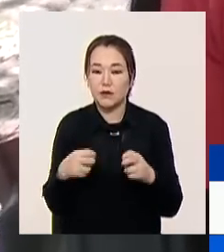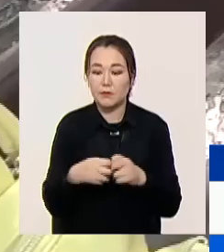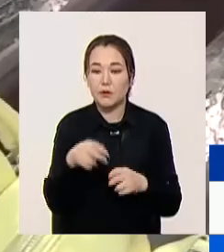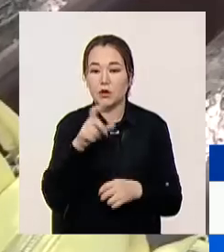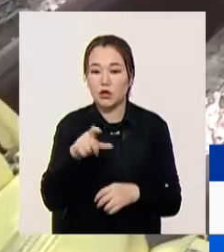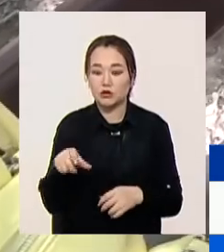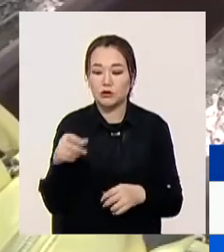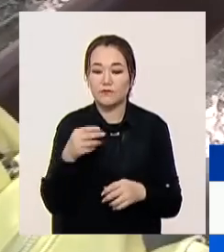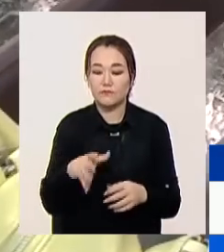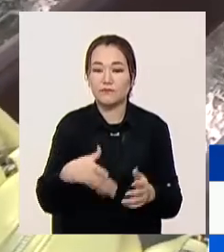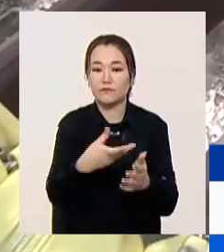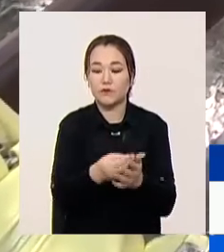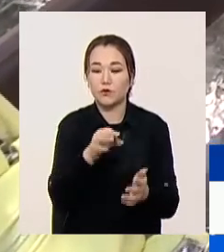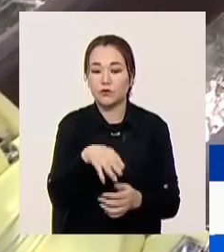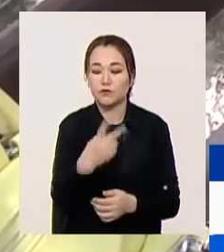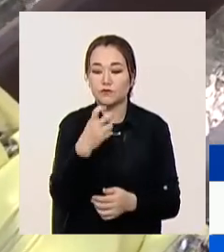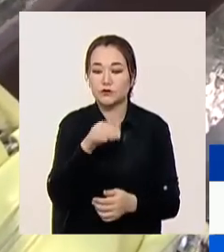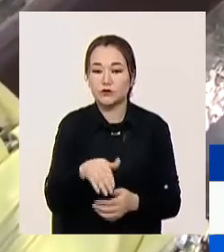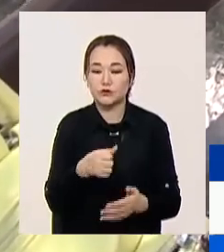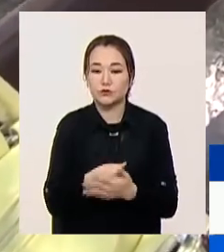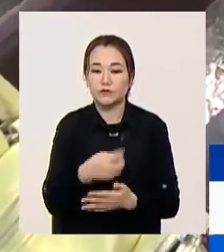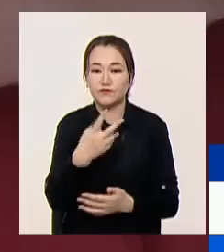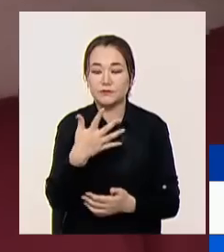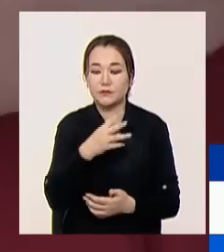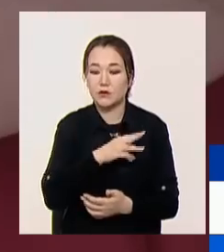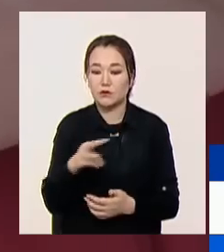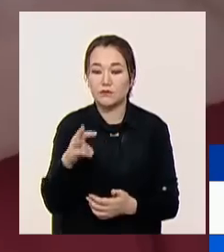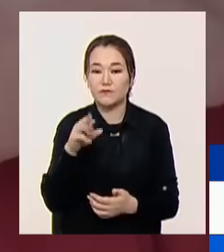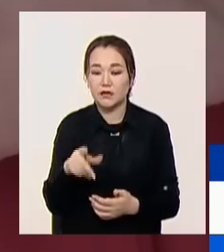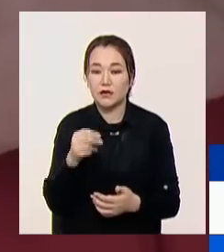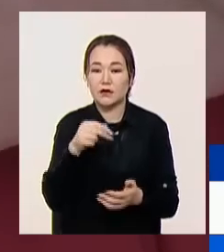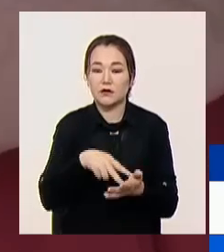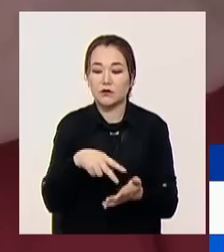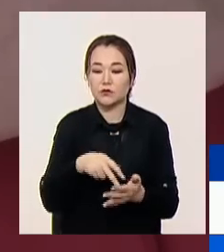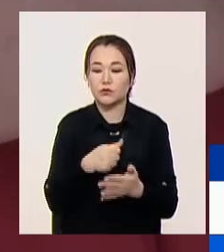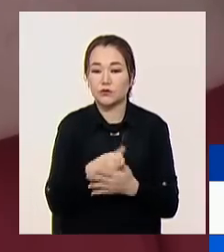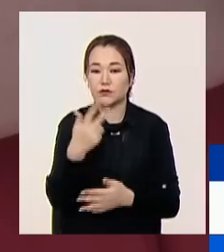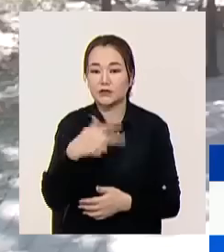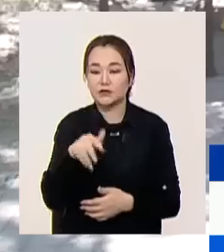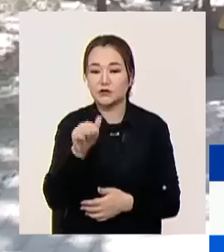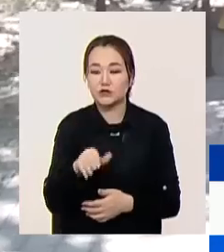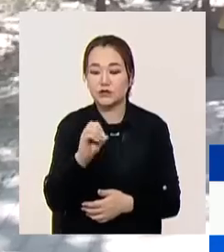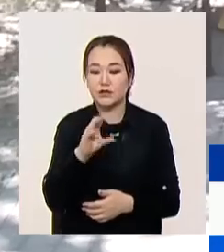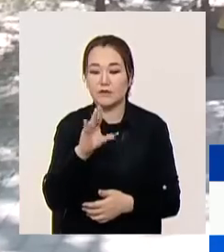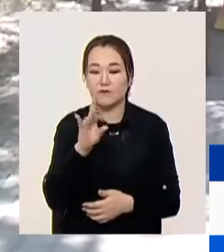Граждане вкладывали суммы от 200 тысяч до 25 миллионов тенге, а в валюте до 30 тысяч евро. Вознаграждения